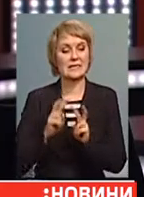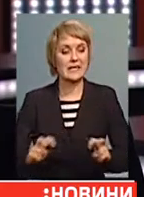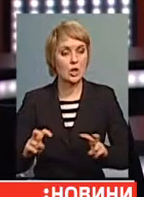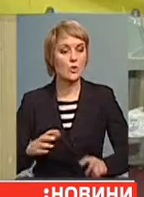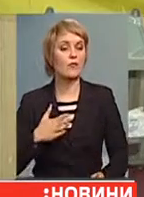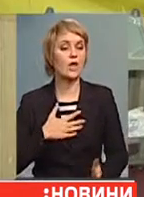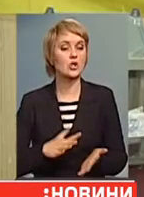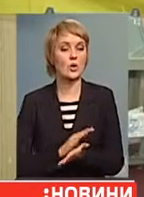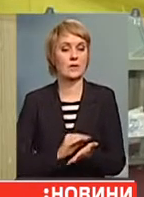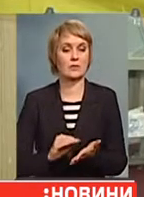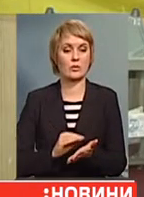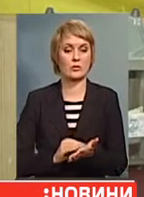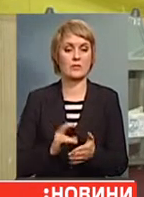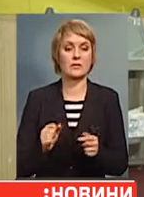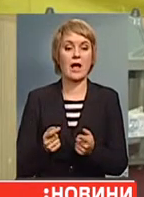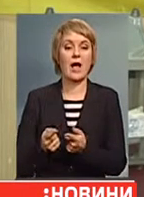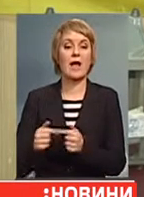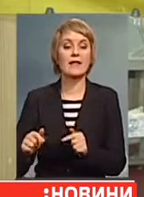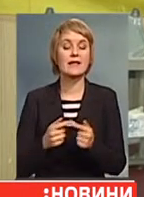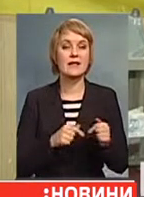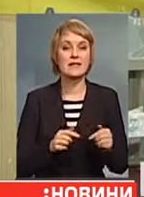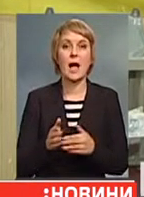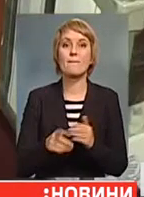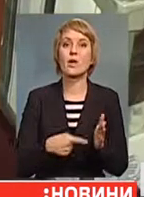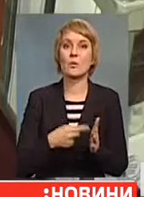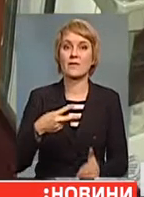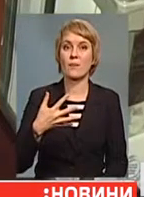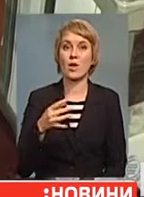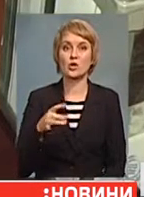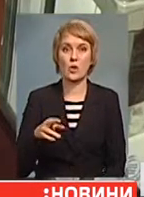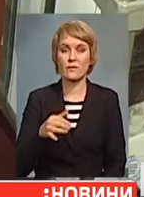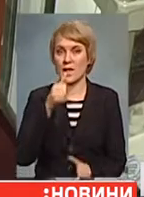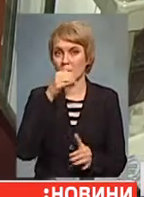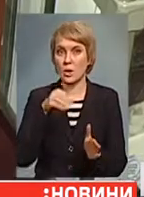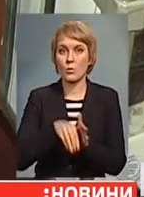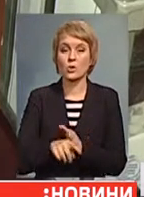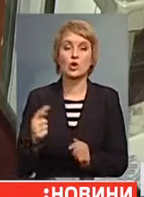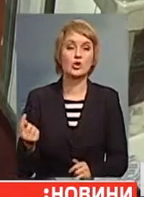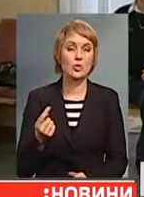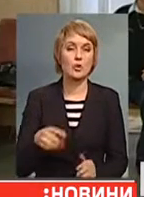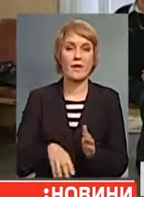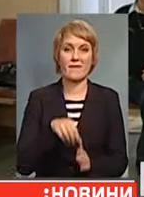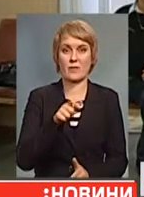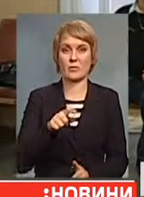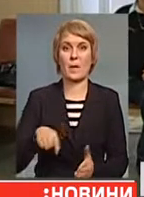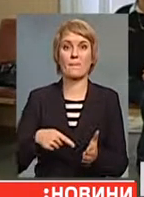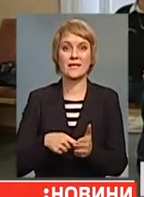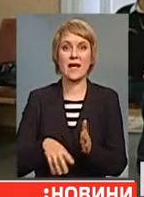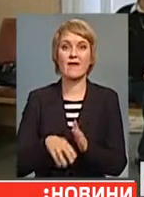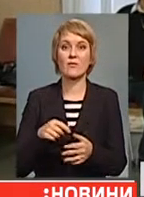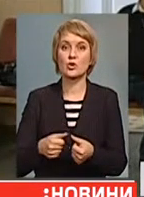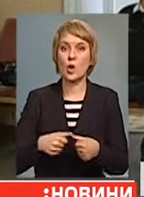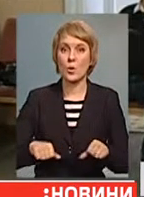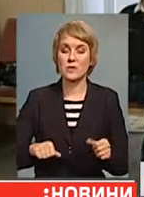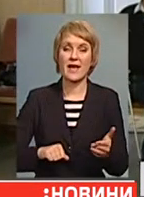Пирлік. На дільницях Маріуполя 25 жовтня не зміг проголосувати жоден виборець, бо міська виборча